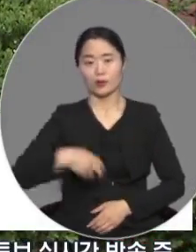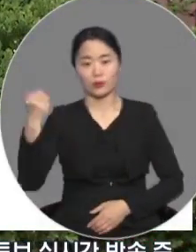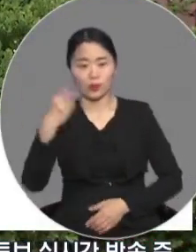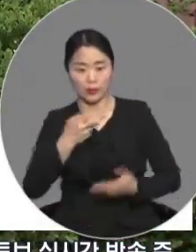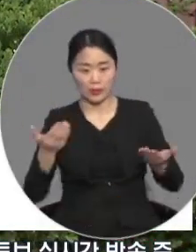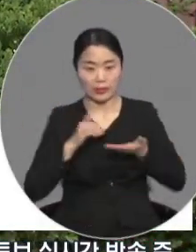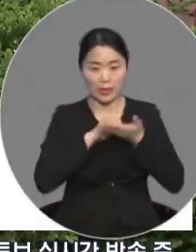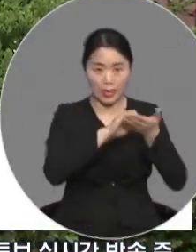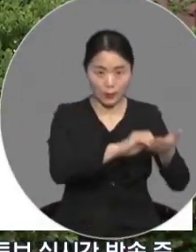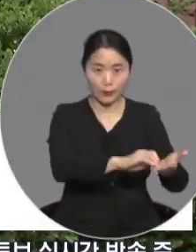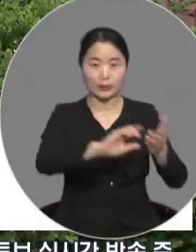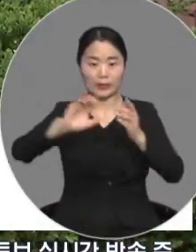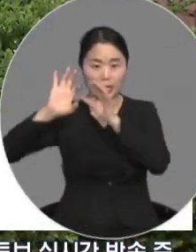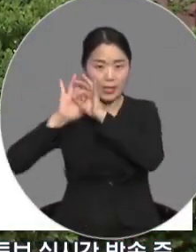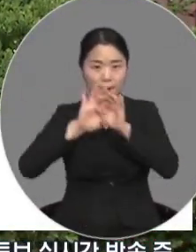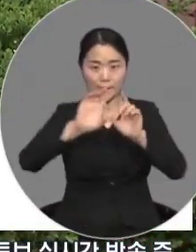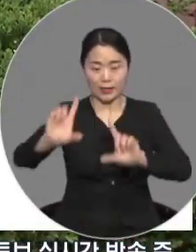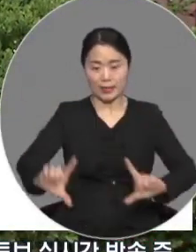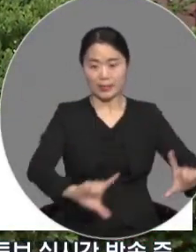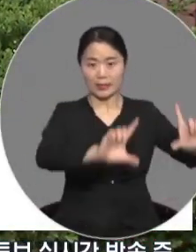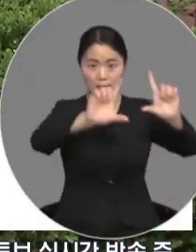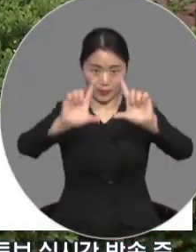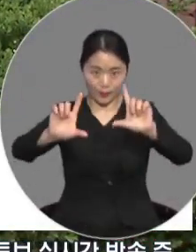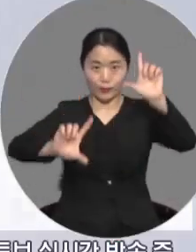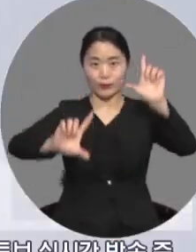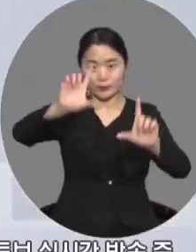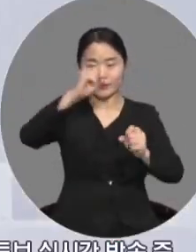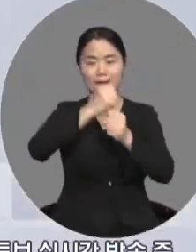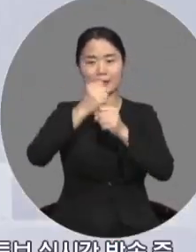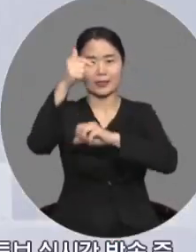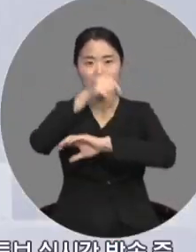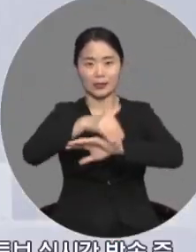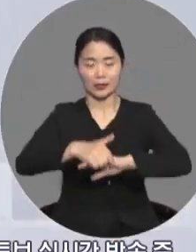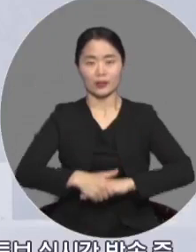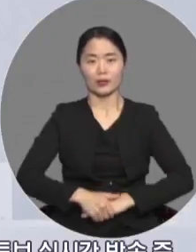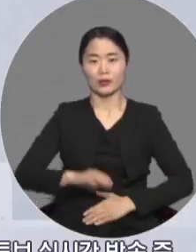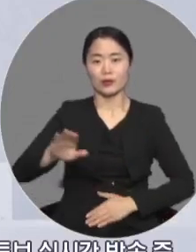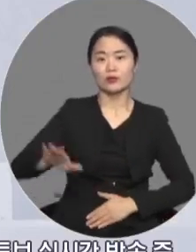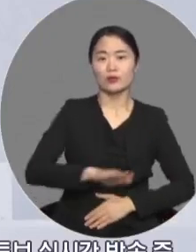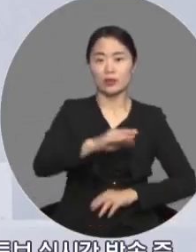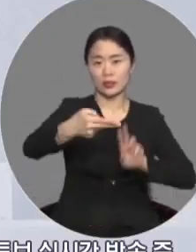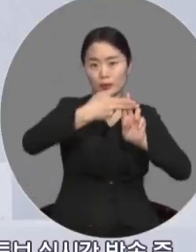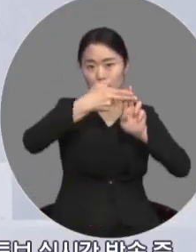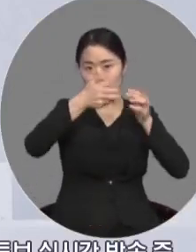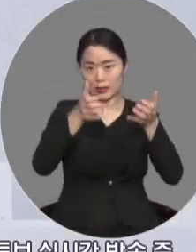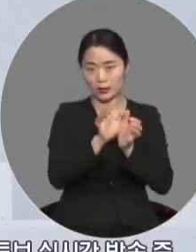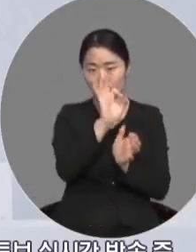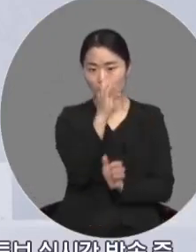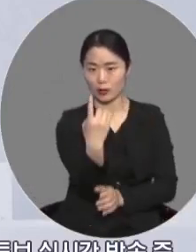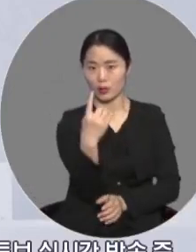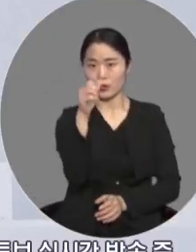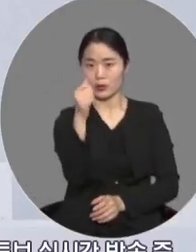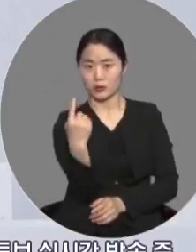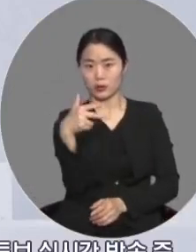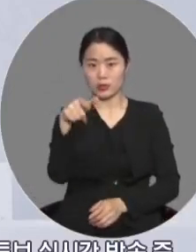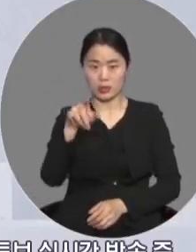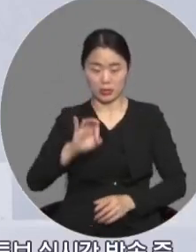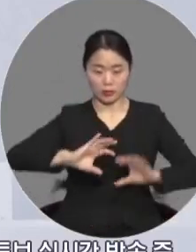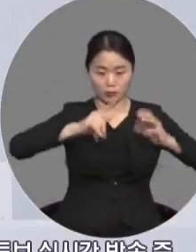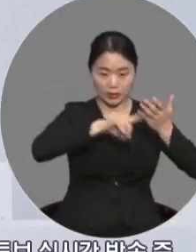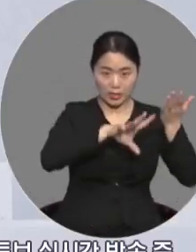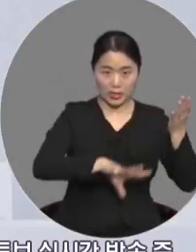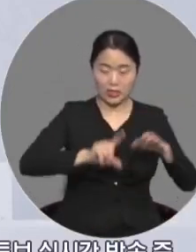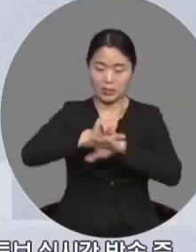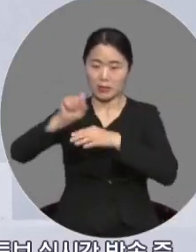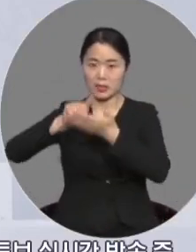취업하고 정주하는 선순환 구조를 만들어내겠습니다. 우리공화당 오호정 후보는 국세와 지방세 비율을